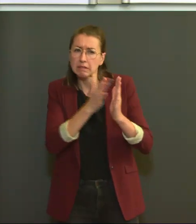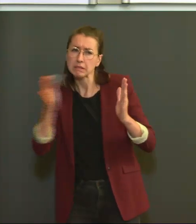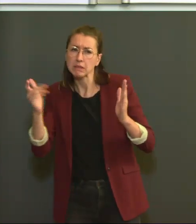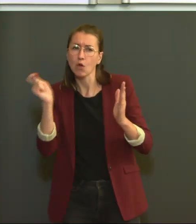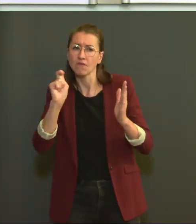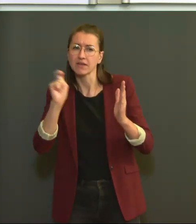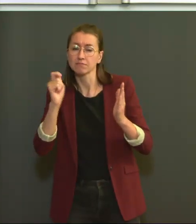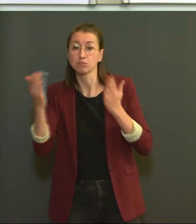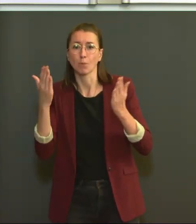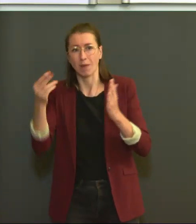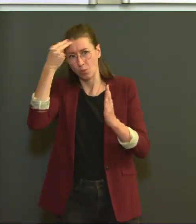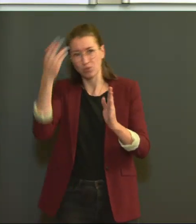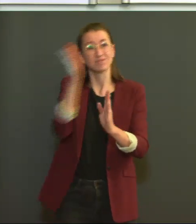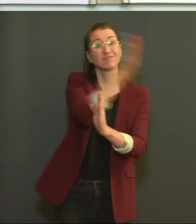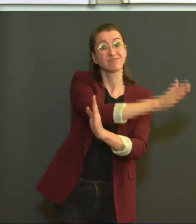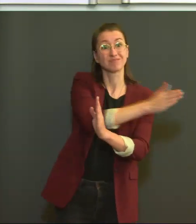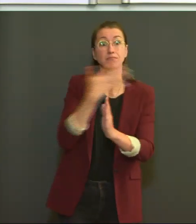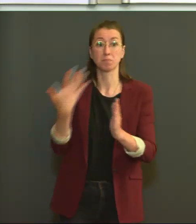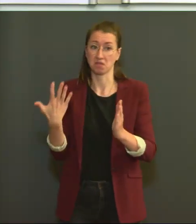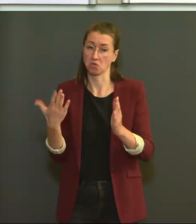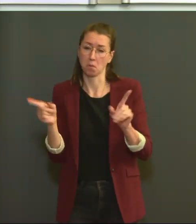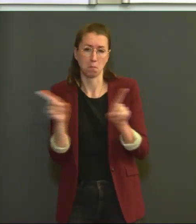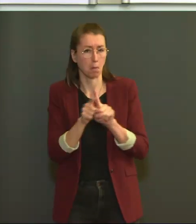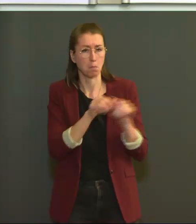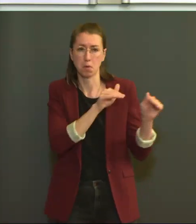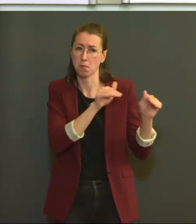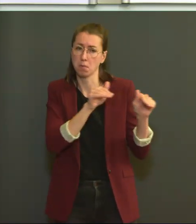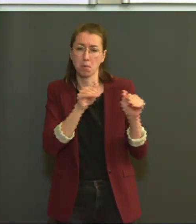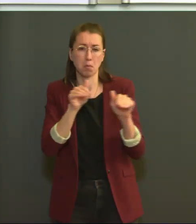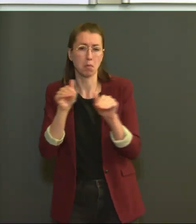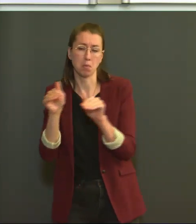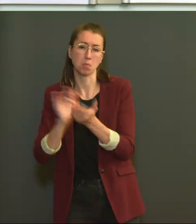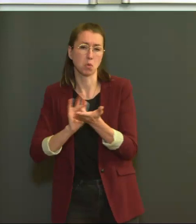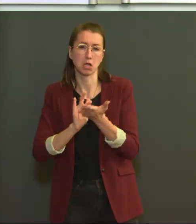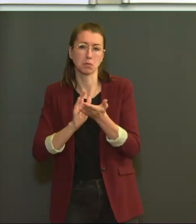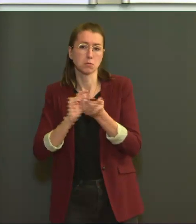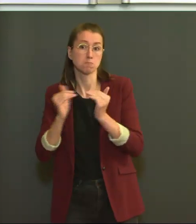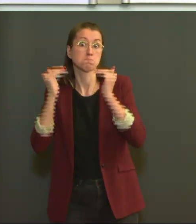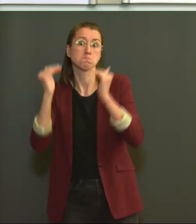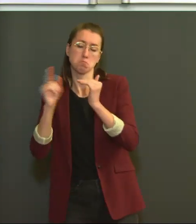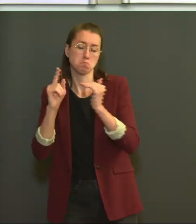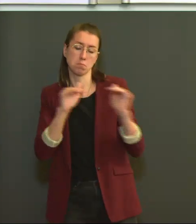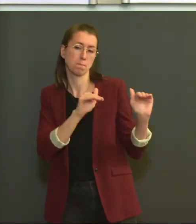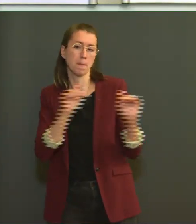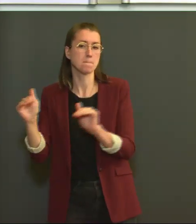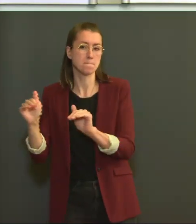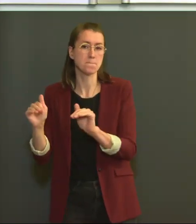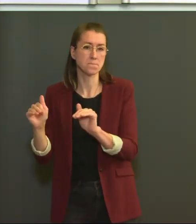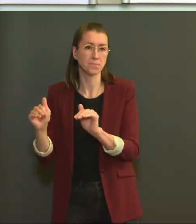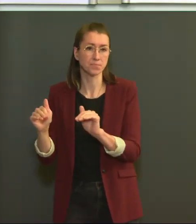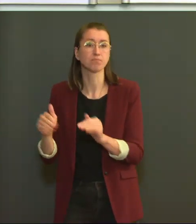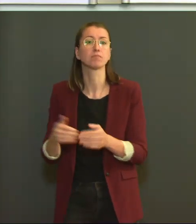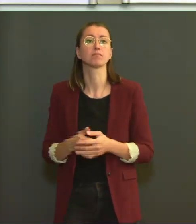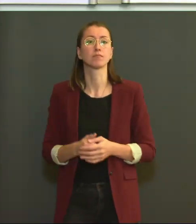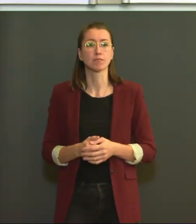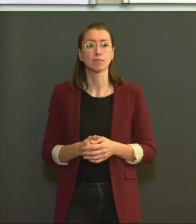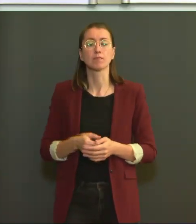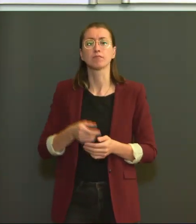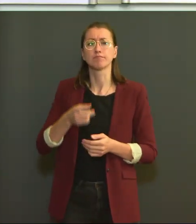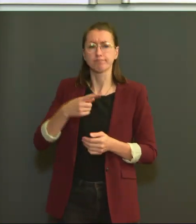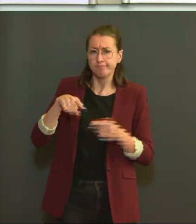recrudescence. A Bruxelles et à Anvers, nous constatons également une